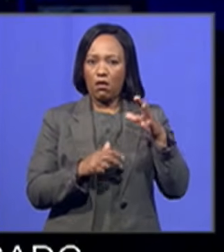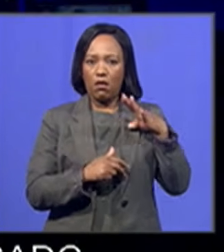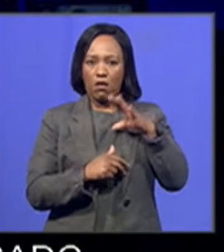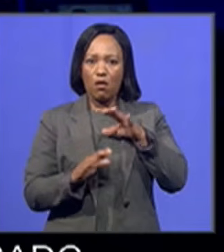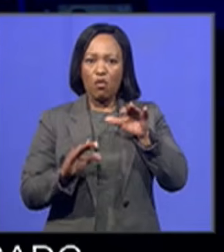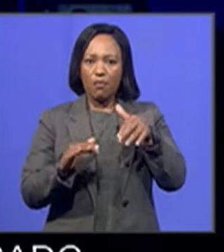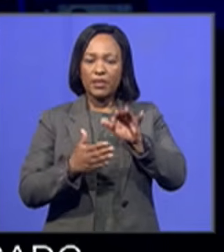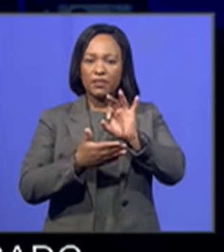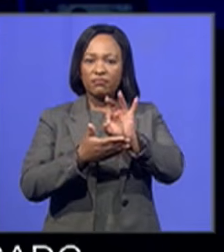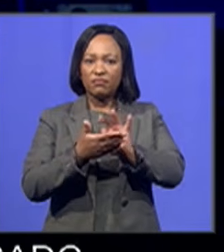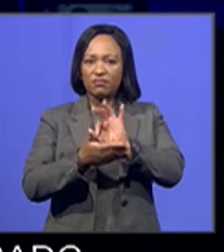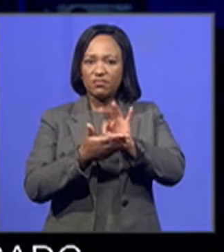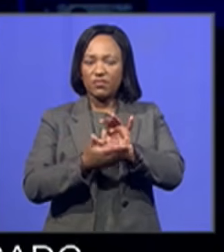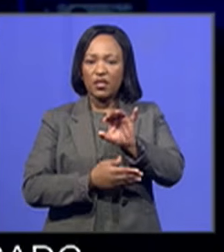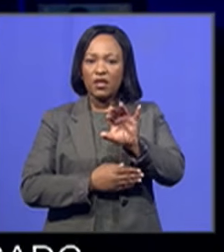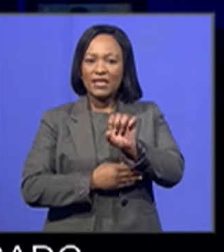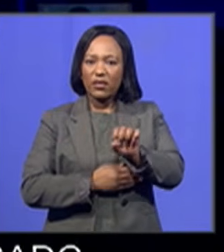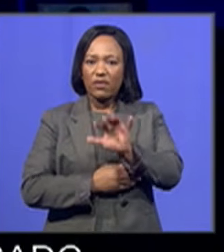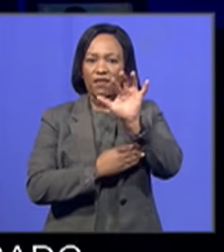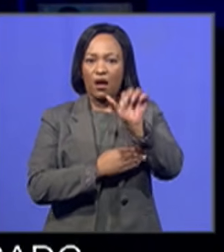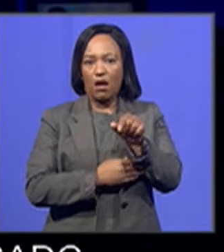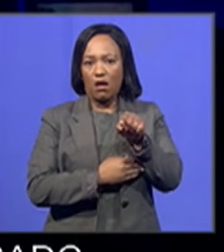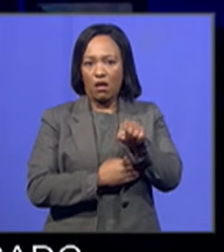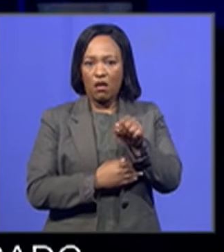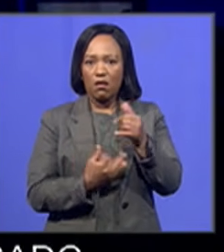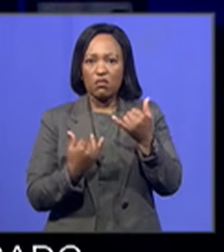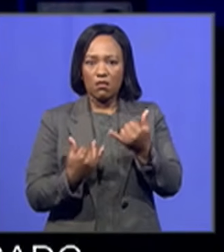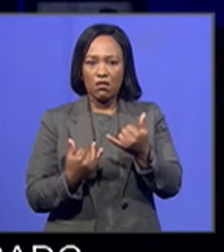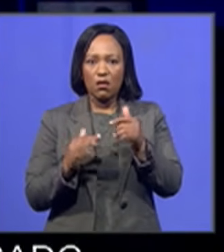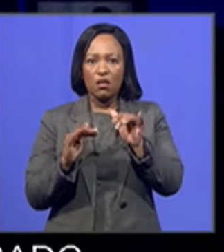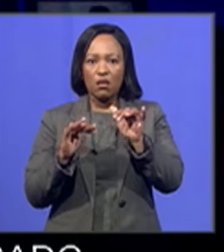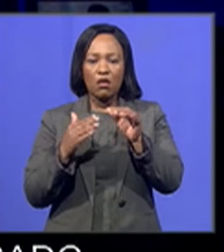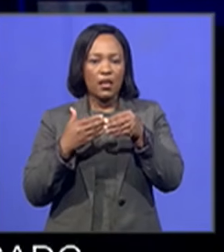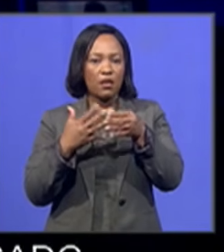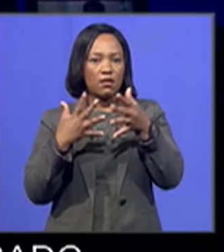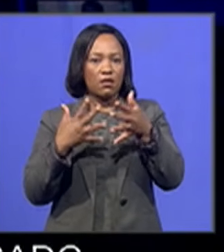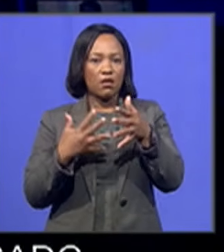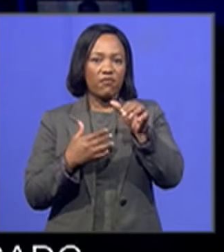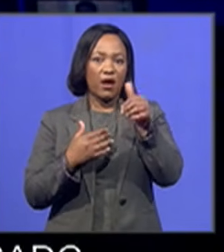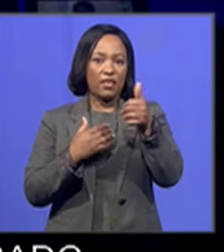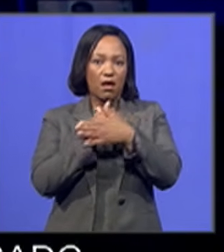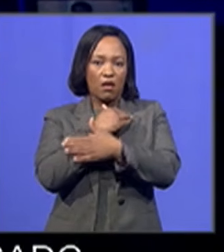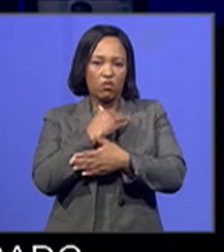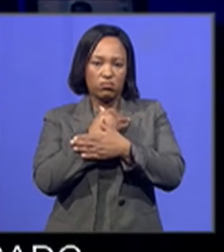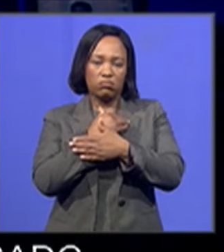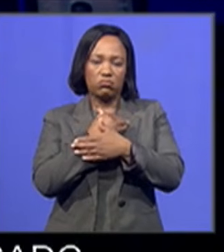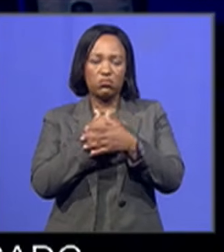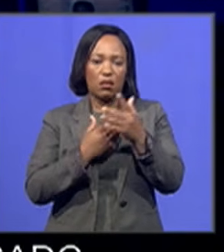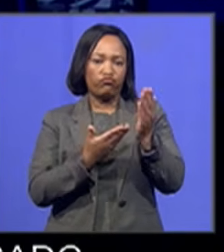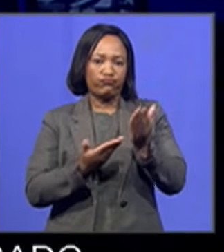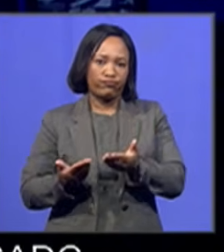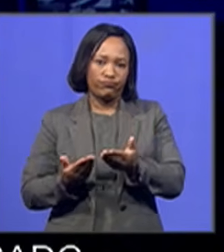ya dikgetho ya Afrika Borwa nakong eo ba neng ba amohela baetapele ba dikgetho ho tswa dinaheng tse borwa ba Afrika.